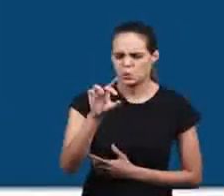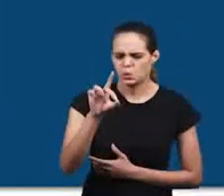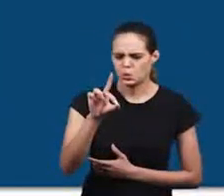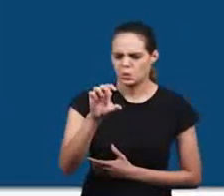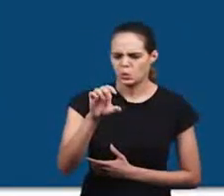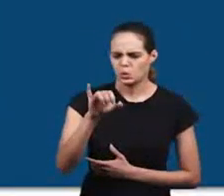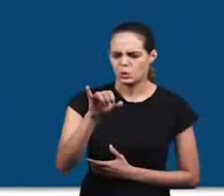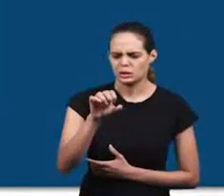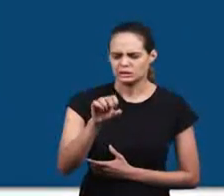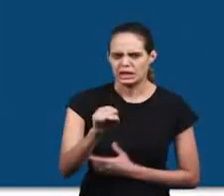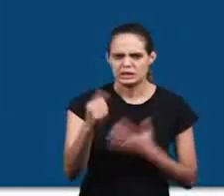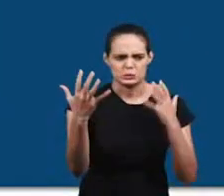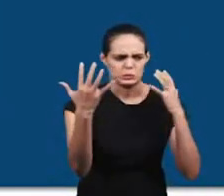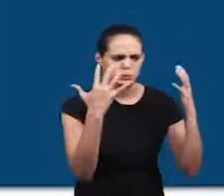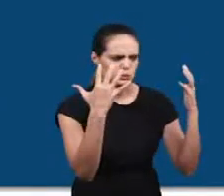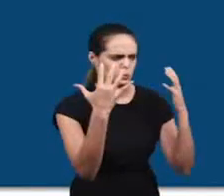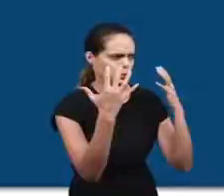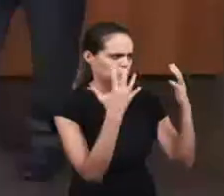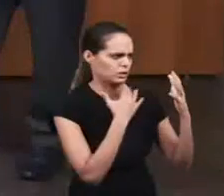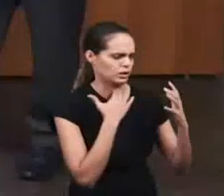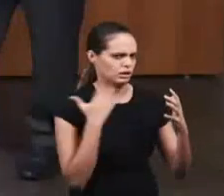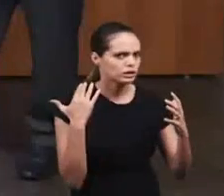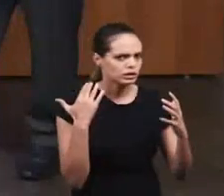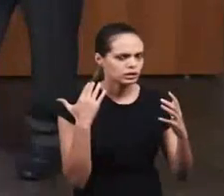Seele. Hier zwei Ausschnitte.